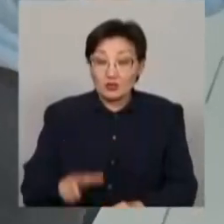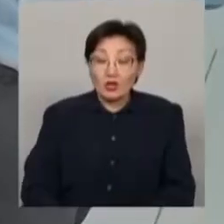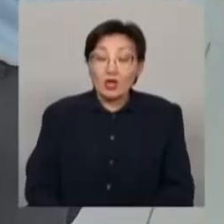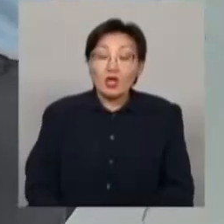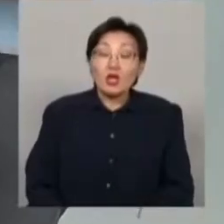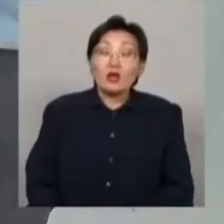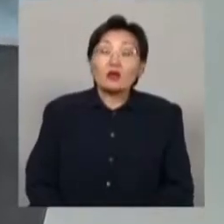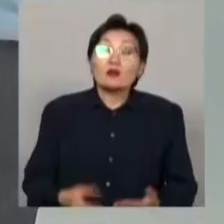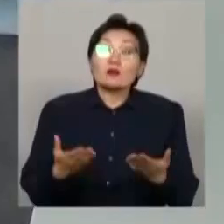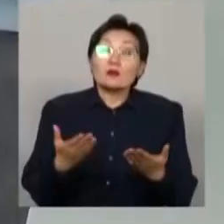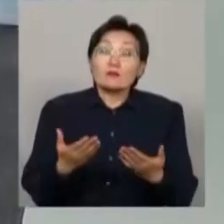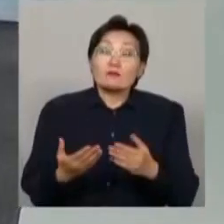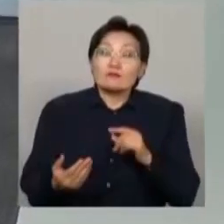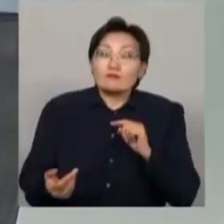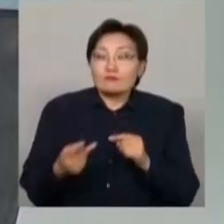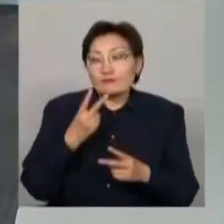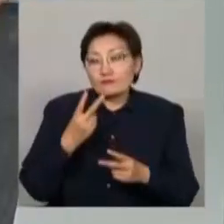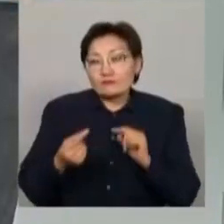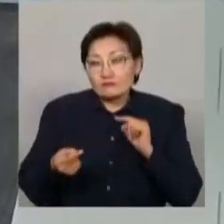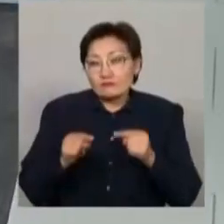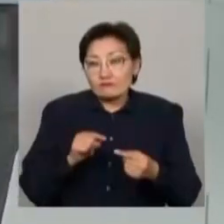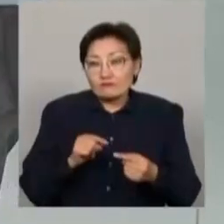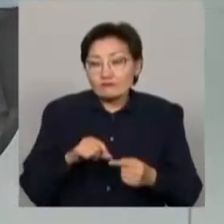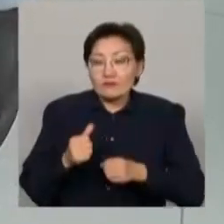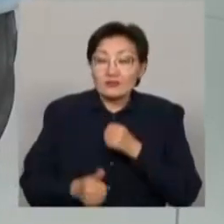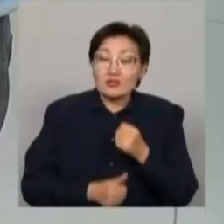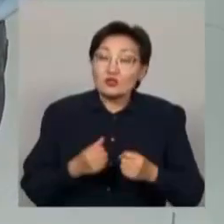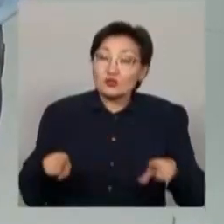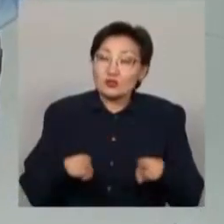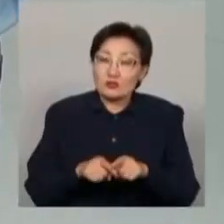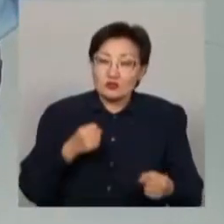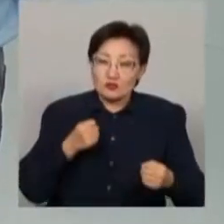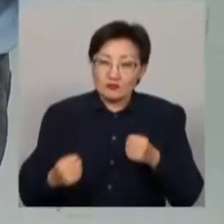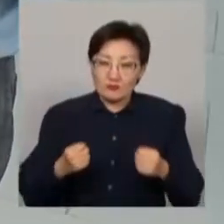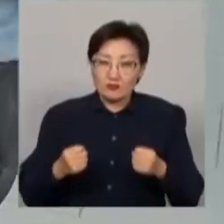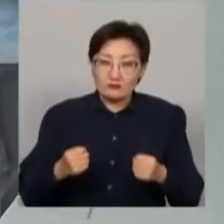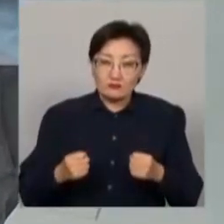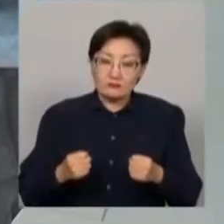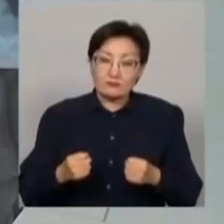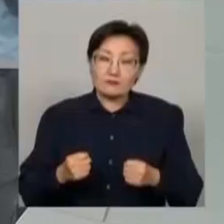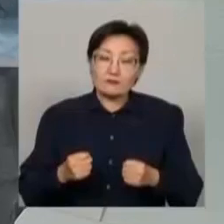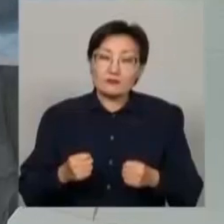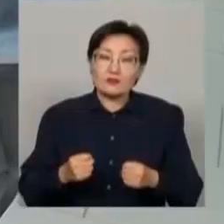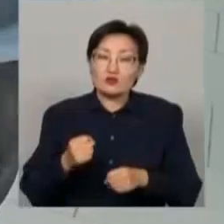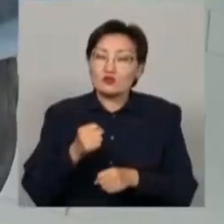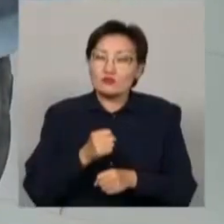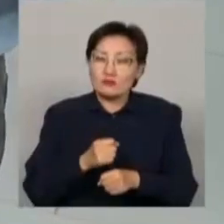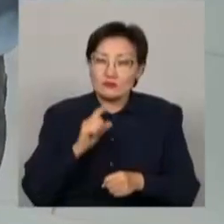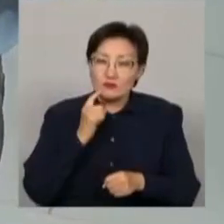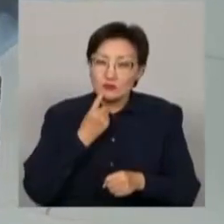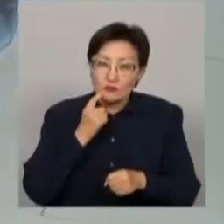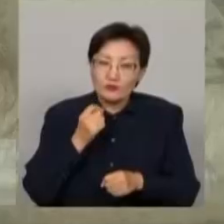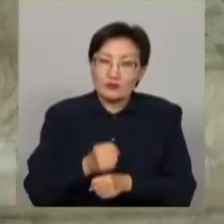скульптурика. Сопротивляемость материала. Вот чем вот такой тверже, да, труднее обработать, тем